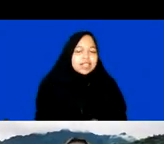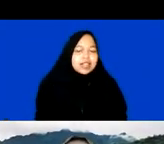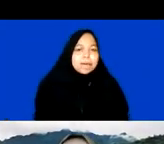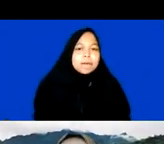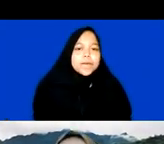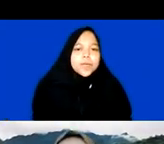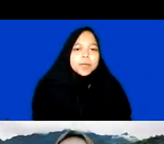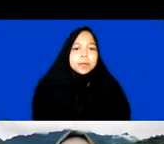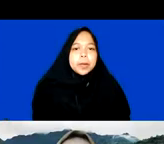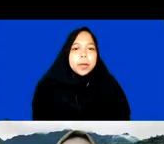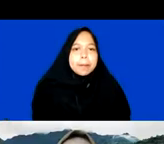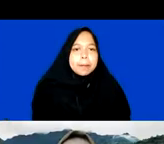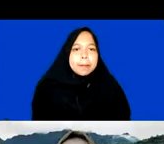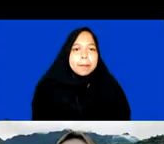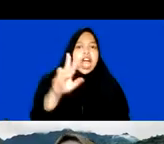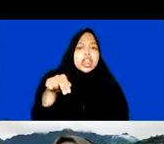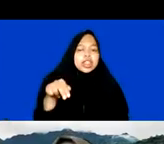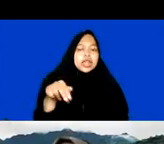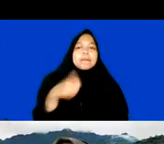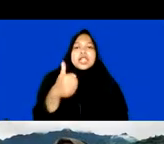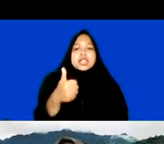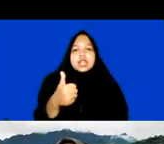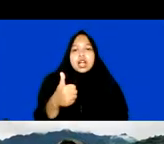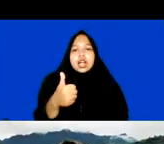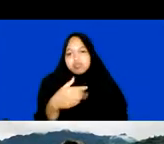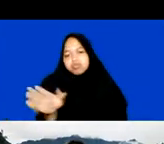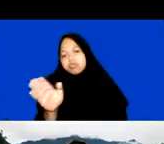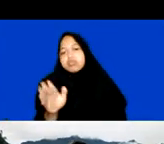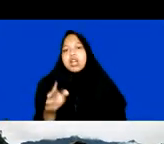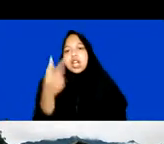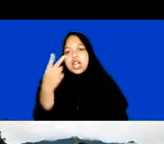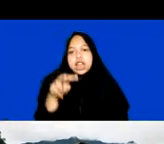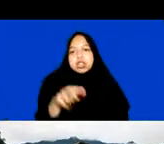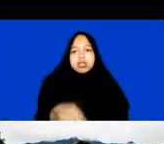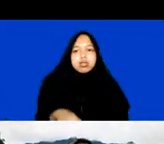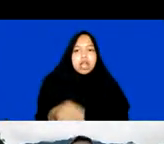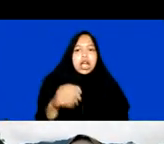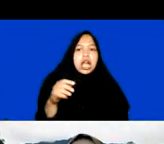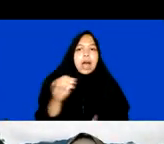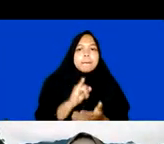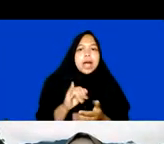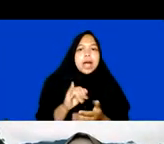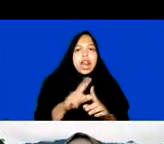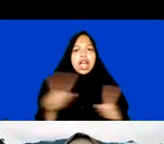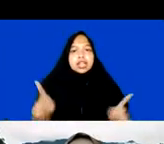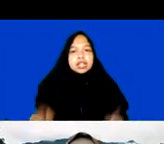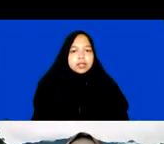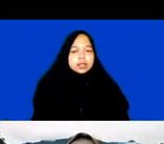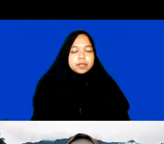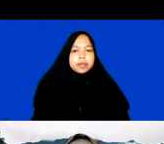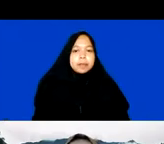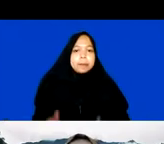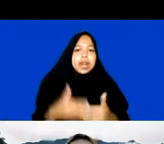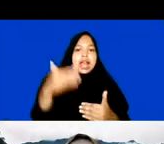ya. Oke, nanti mungkin bisa sambil dengan gambar-gambar yang lain. Oke, selanjutnya, Mas,